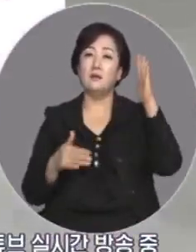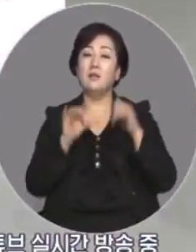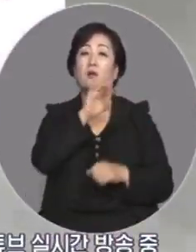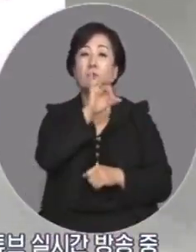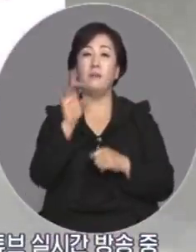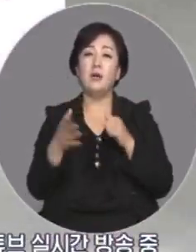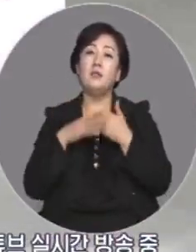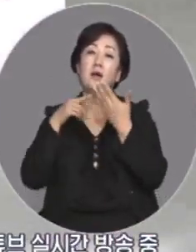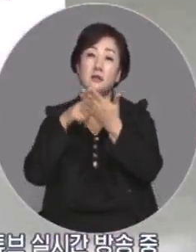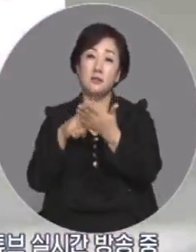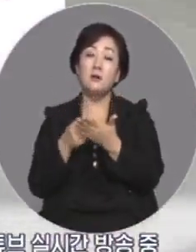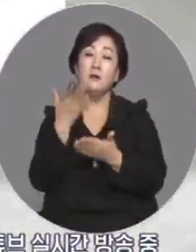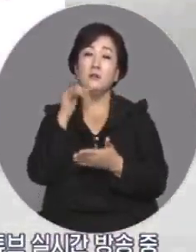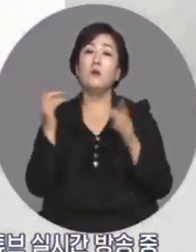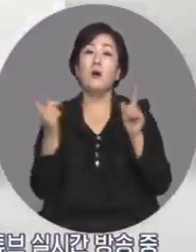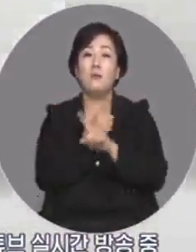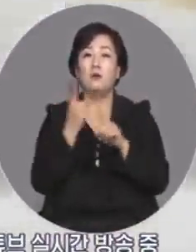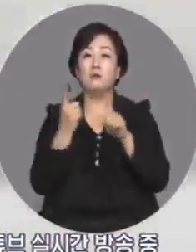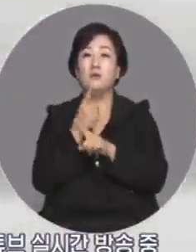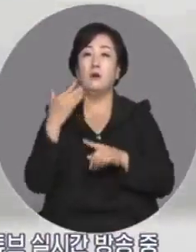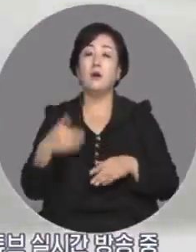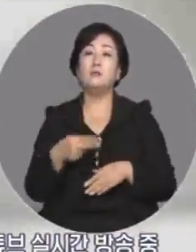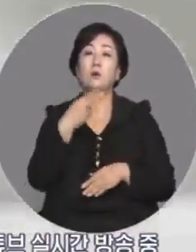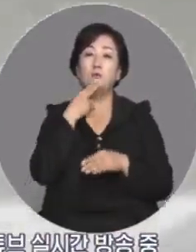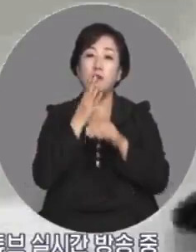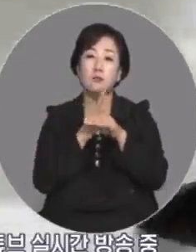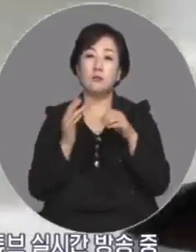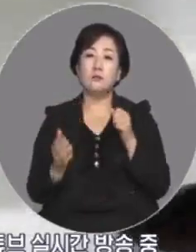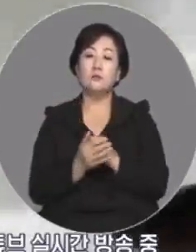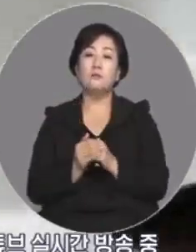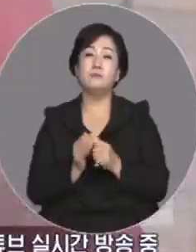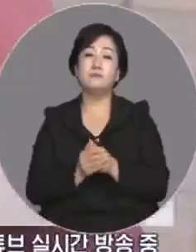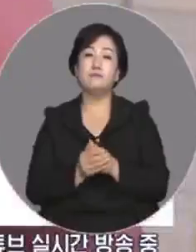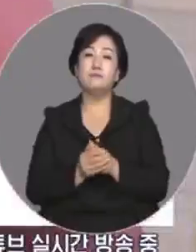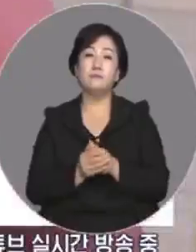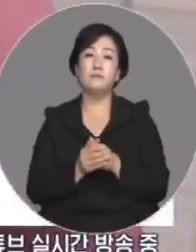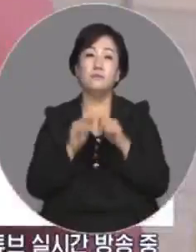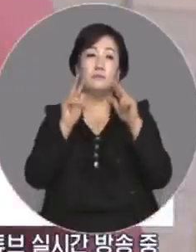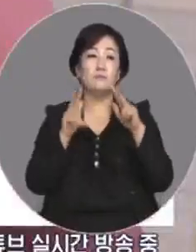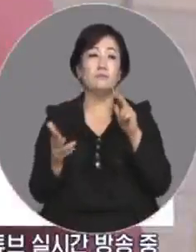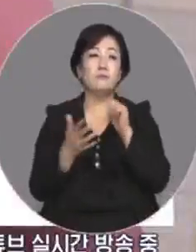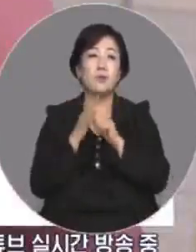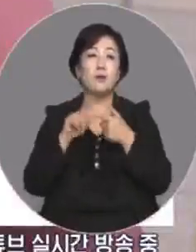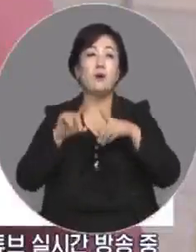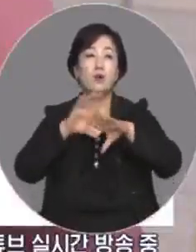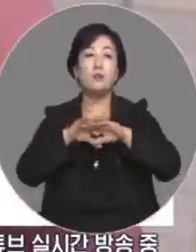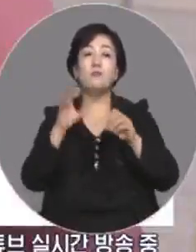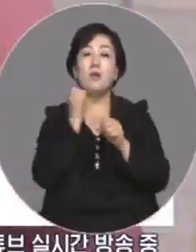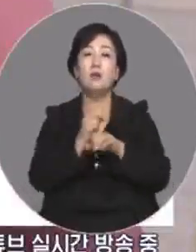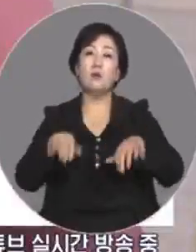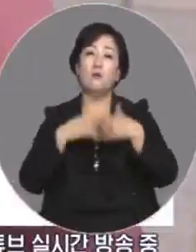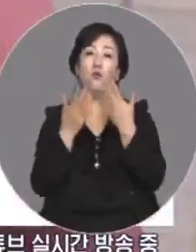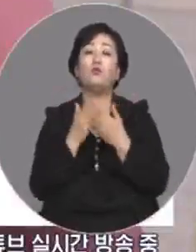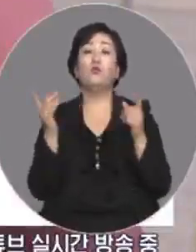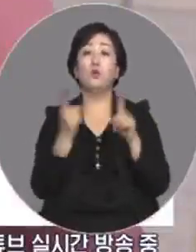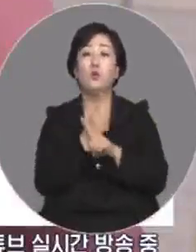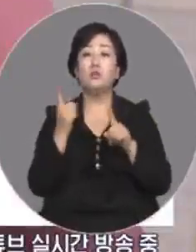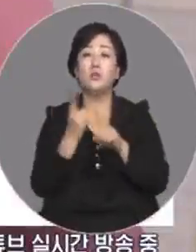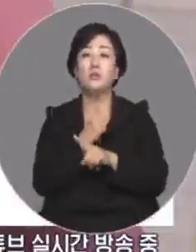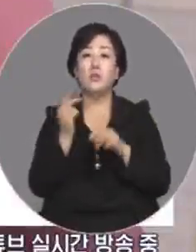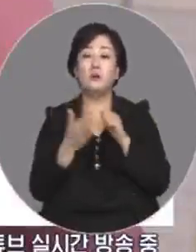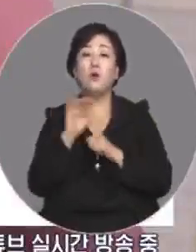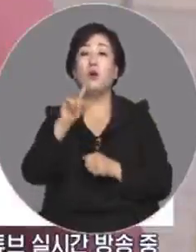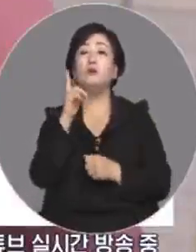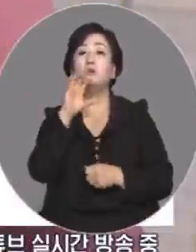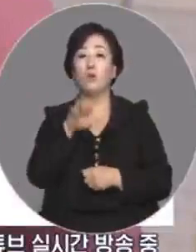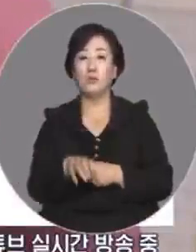문제를 제기했지만 달라진 게 없다고 말합니다. 이미 다 고쳤고 해결됐으니까 이렇게 하시는데 뭐